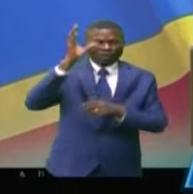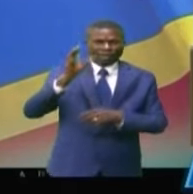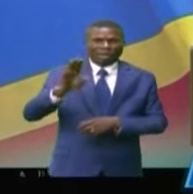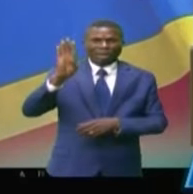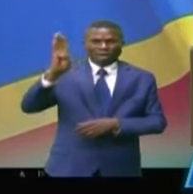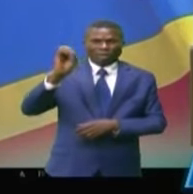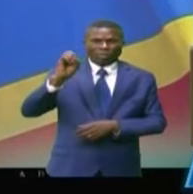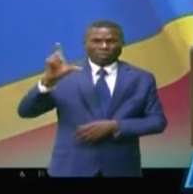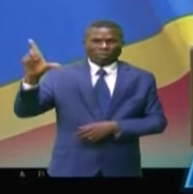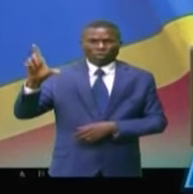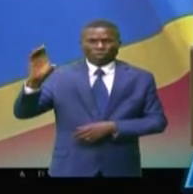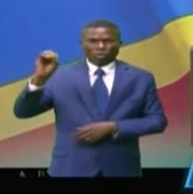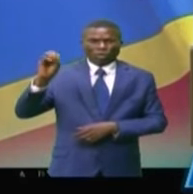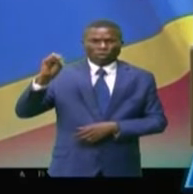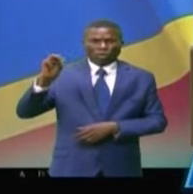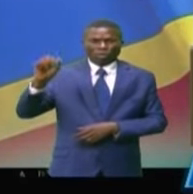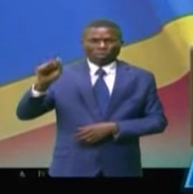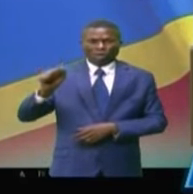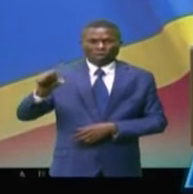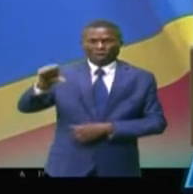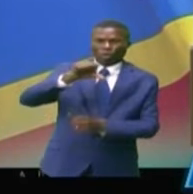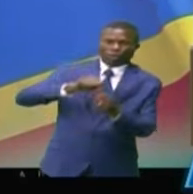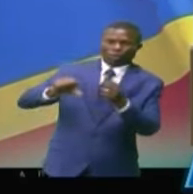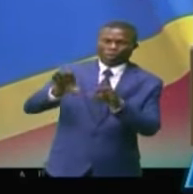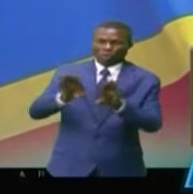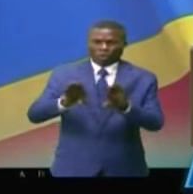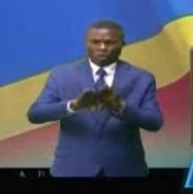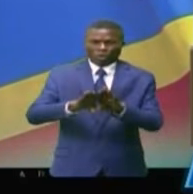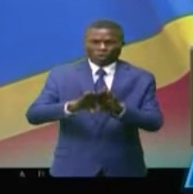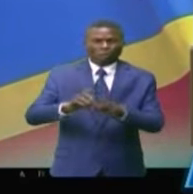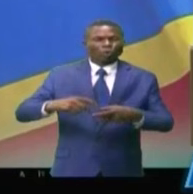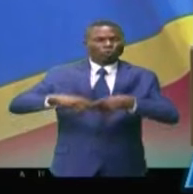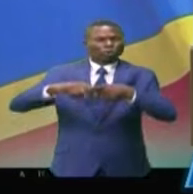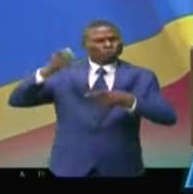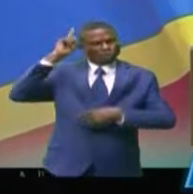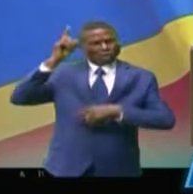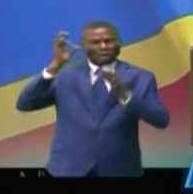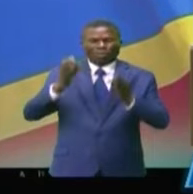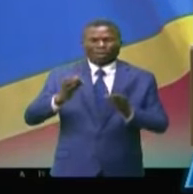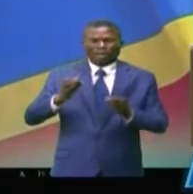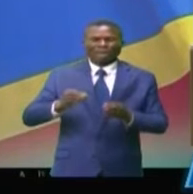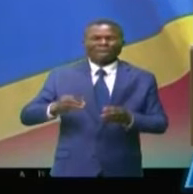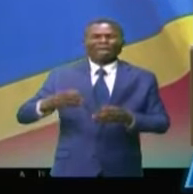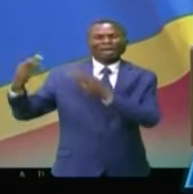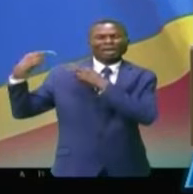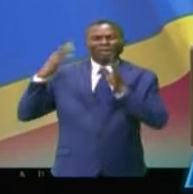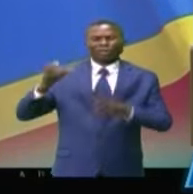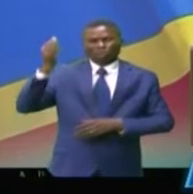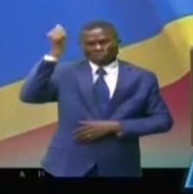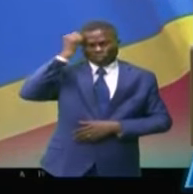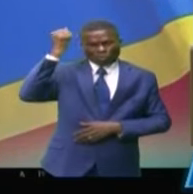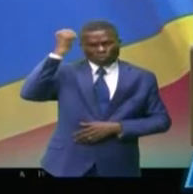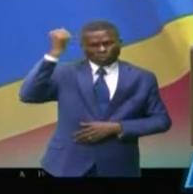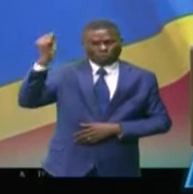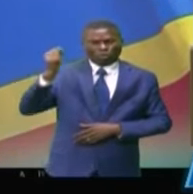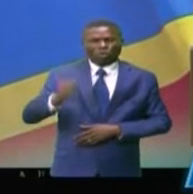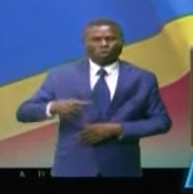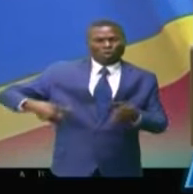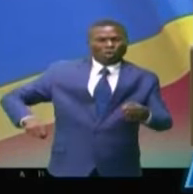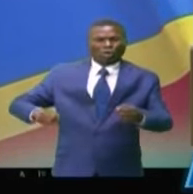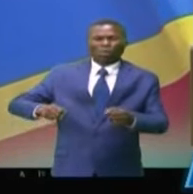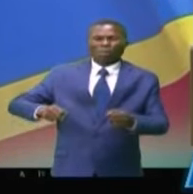malheureusement, dans cette manœuvre nocturne et interdite, l'embarcation a chaviré, causant la